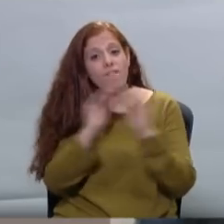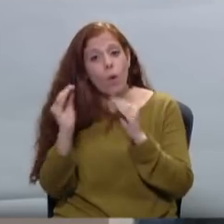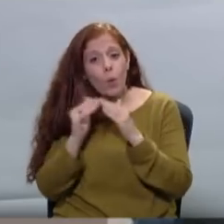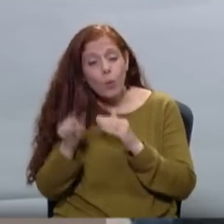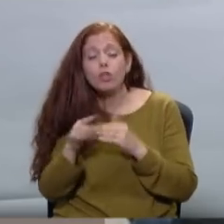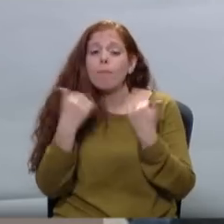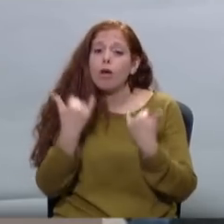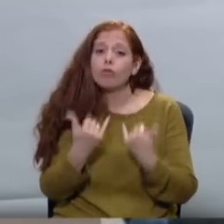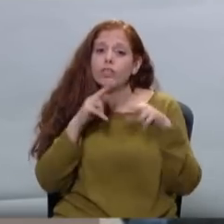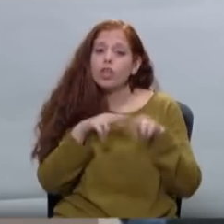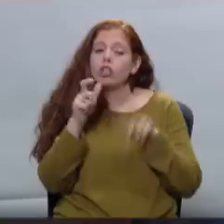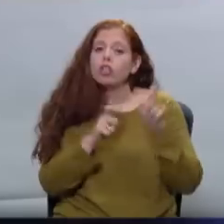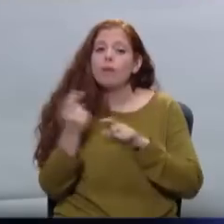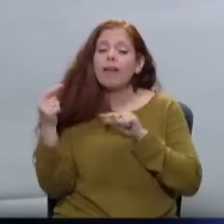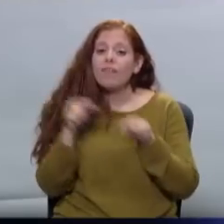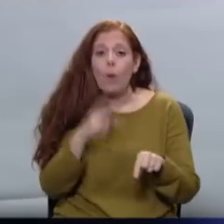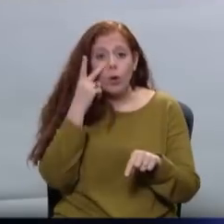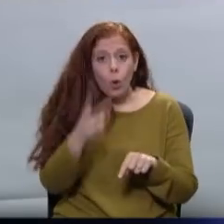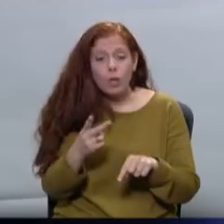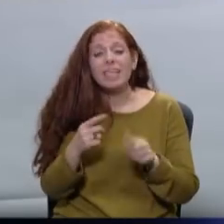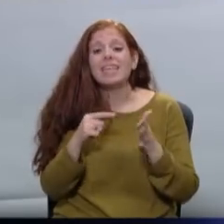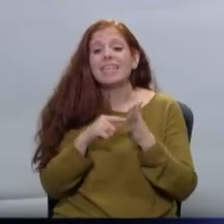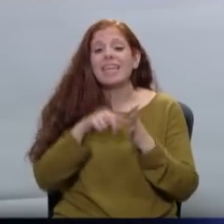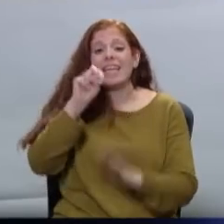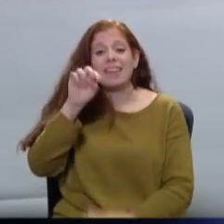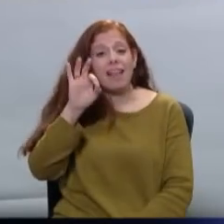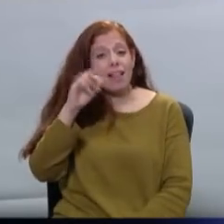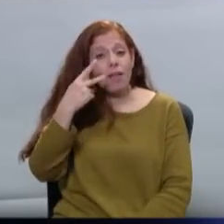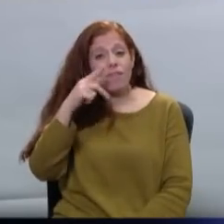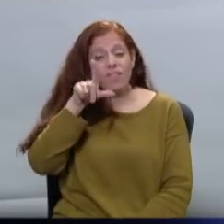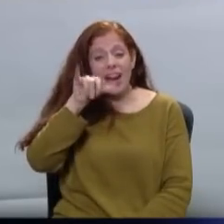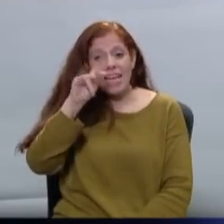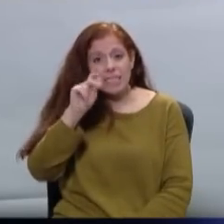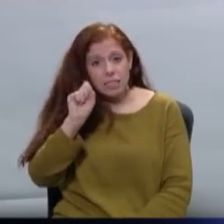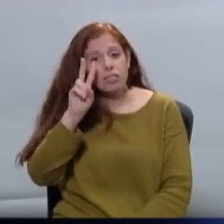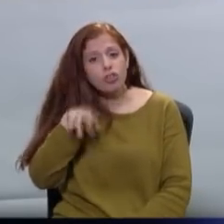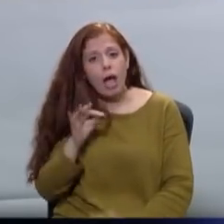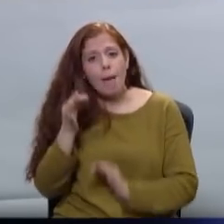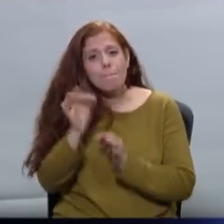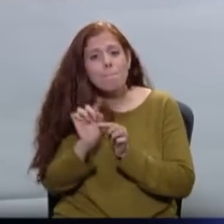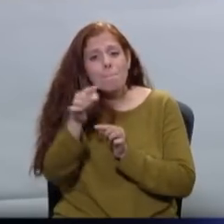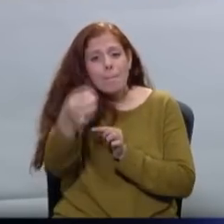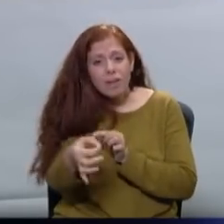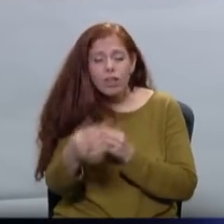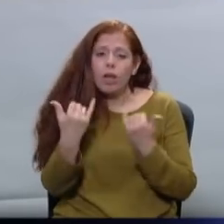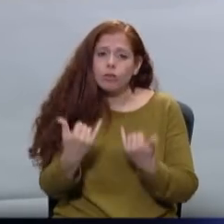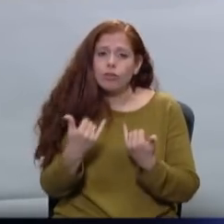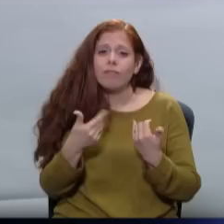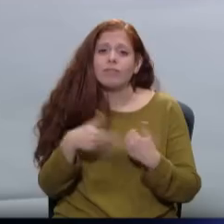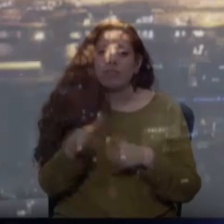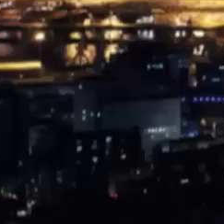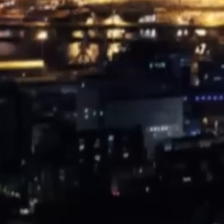עכשיו נשאר רק שאנשים יבואו לראות, כי נטפליקס יש גם בפריפריה. עכשיו אנחנו נצא לסרט היומי שלנו,